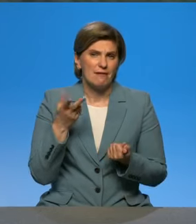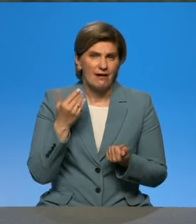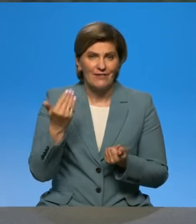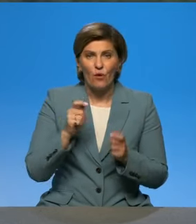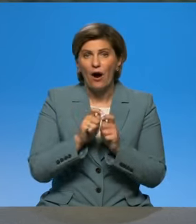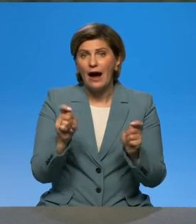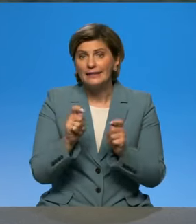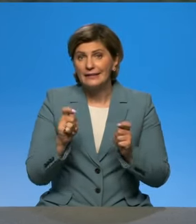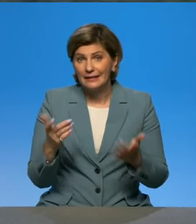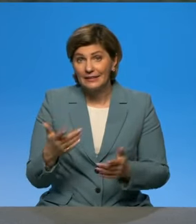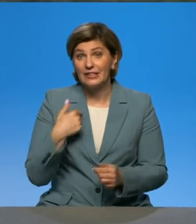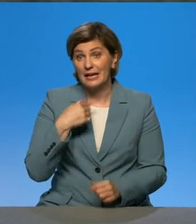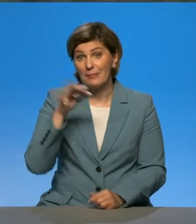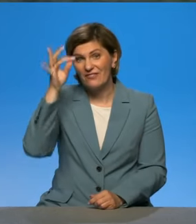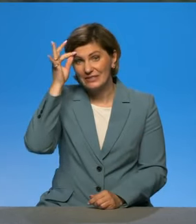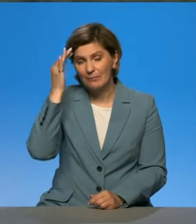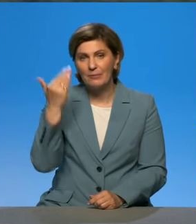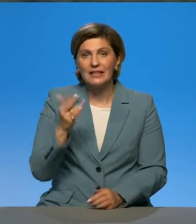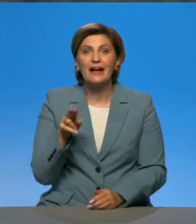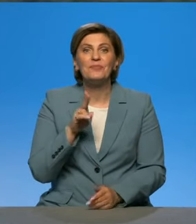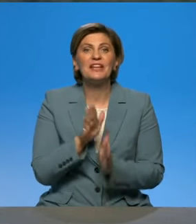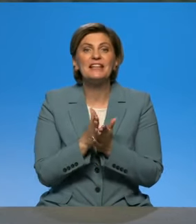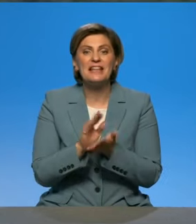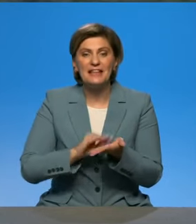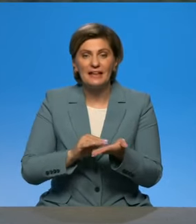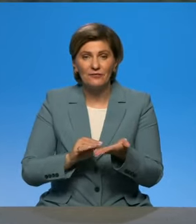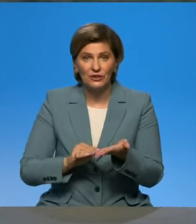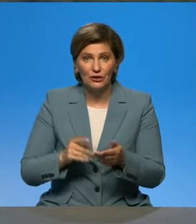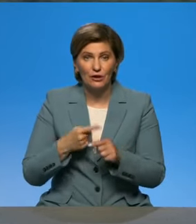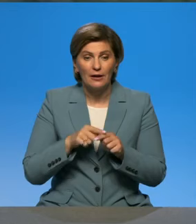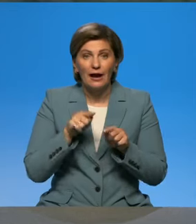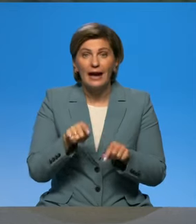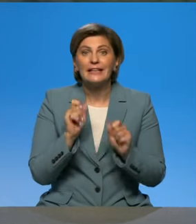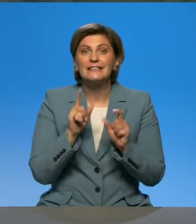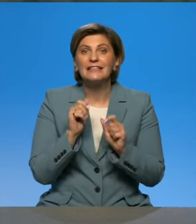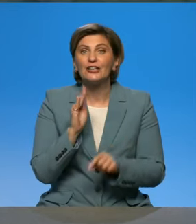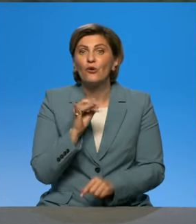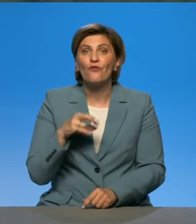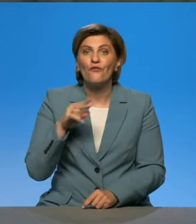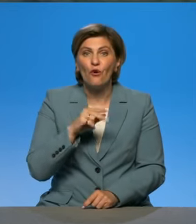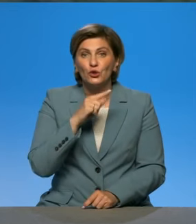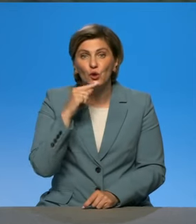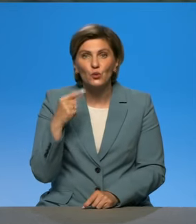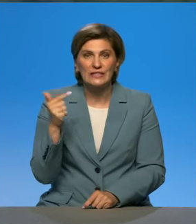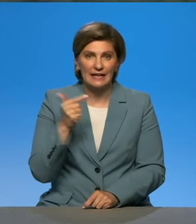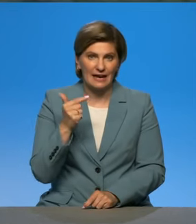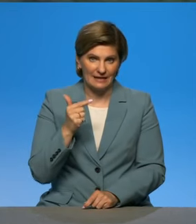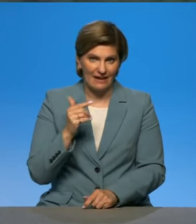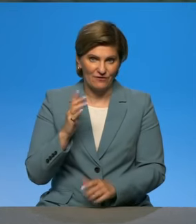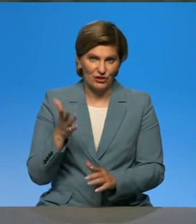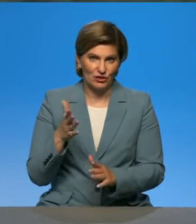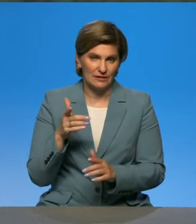общества, и как раз мы вспоминали дневники Николая Николаевича. Он говорил, что это золотой фонд РГО, Русского географического общества. А что это был за